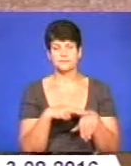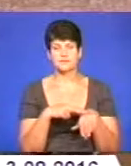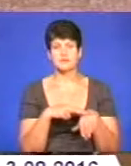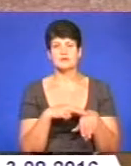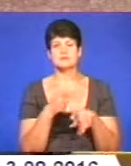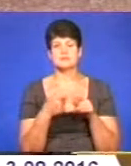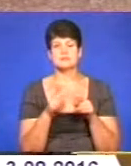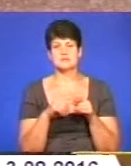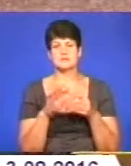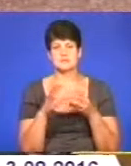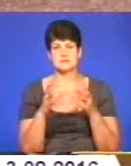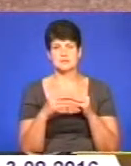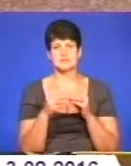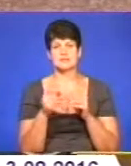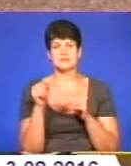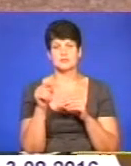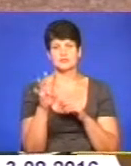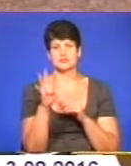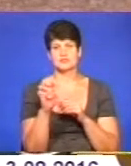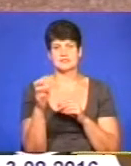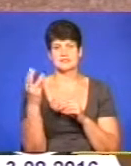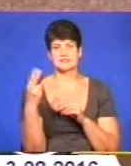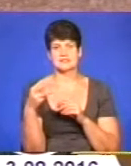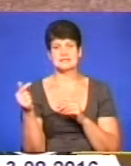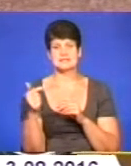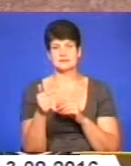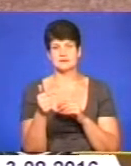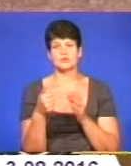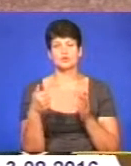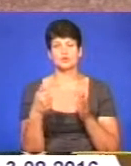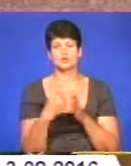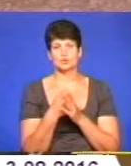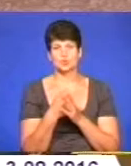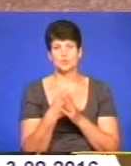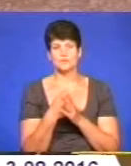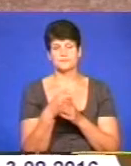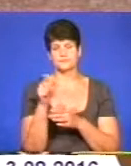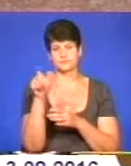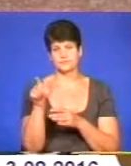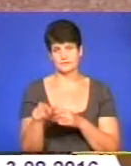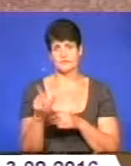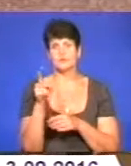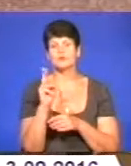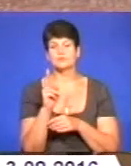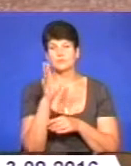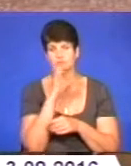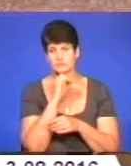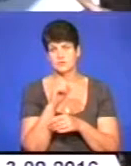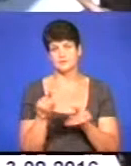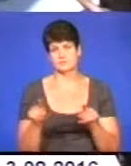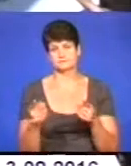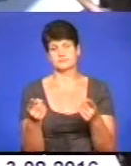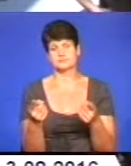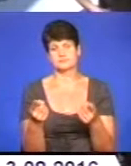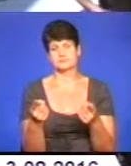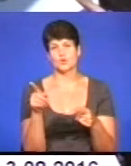спричинено шкоду на загальну суму 1430 гривень. До підозрюваного обрано запобіжний захід тримання під вартою.